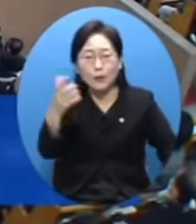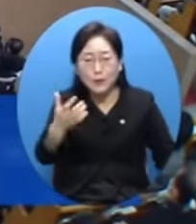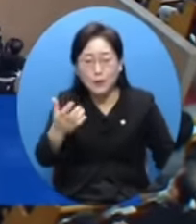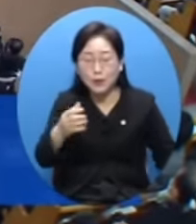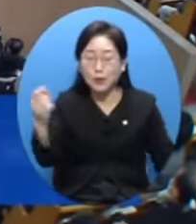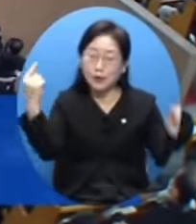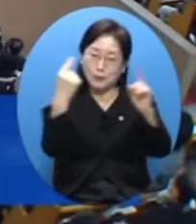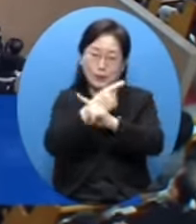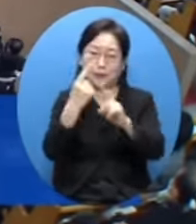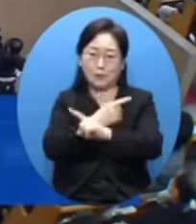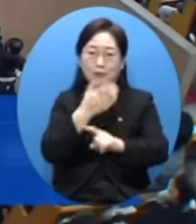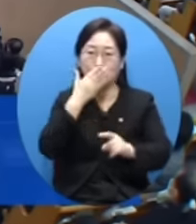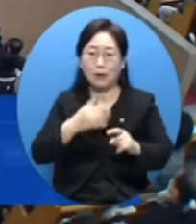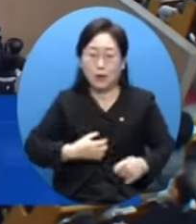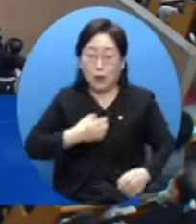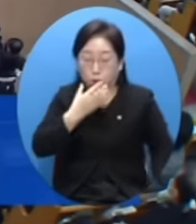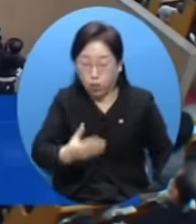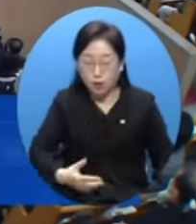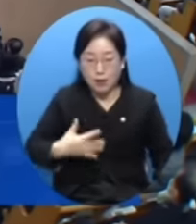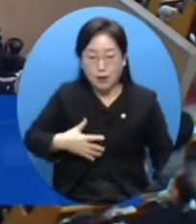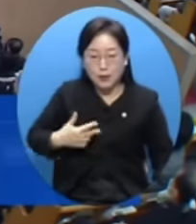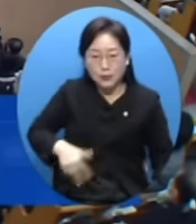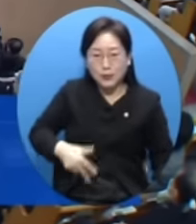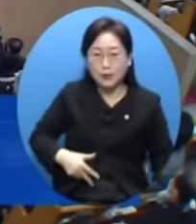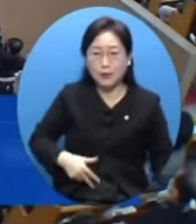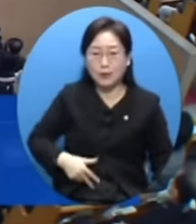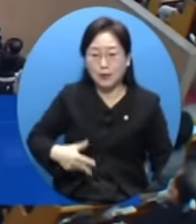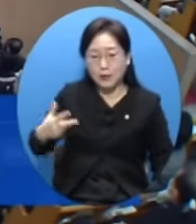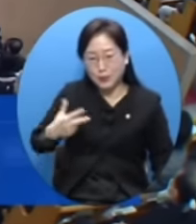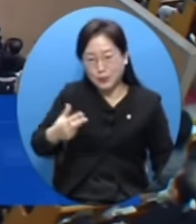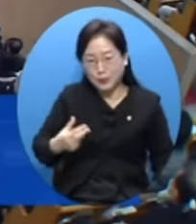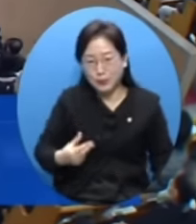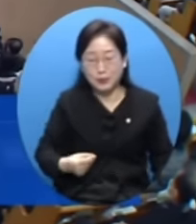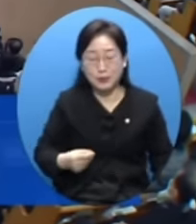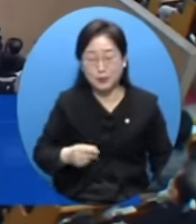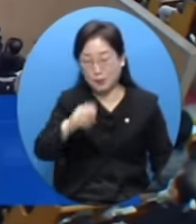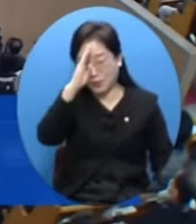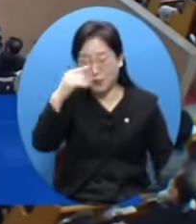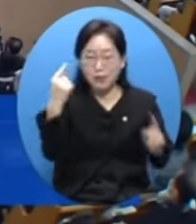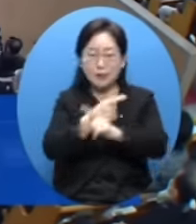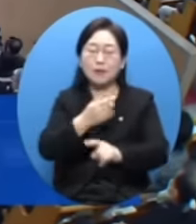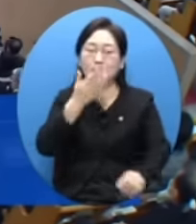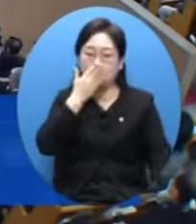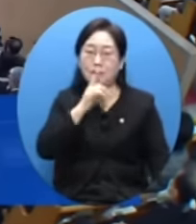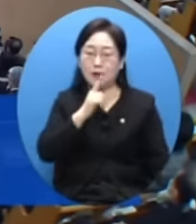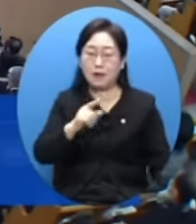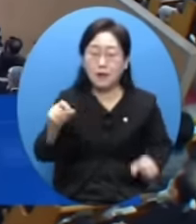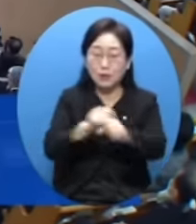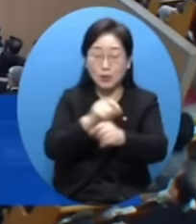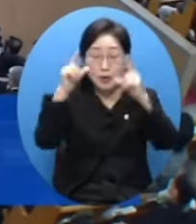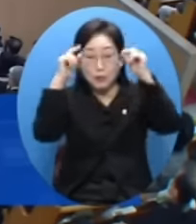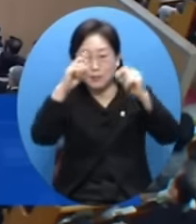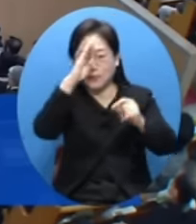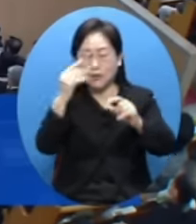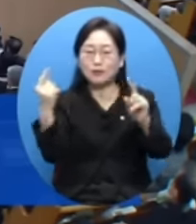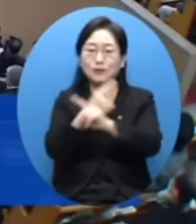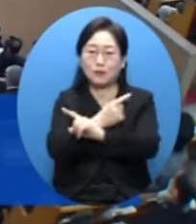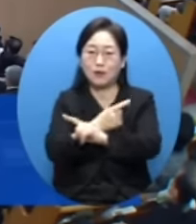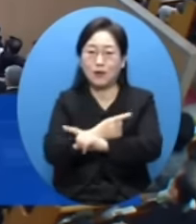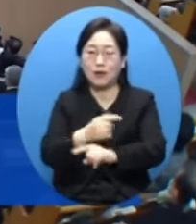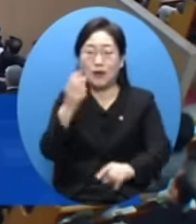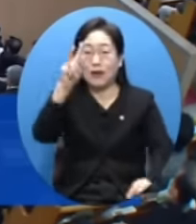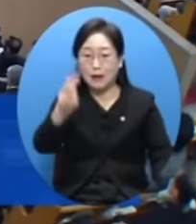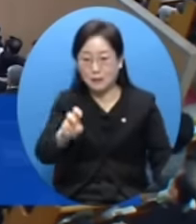고침받고 부토 설사 변비 같은 증상들을 고칠 수 있다고 했습니다 특별히 불면증을 치료하며 또한 암